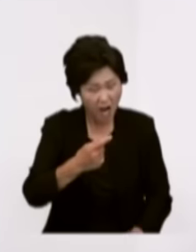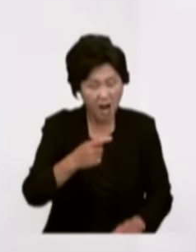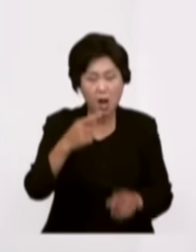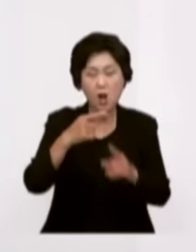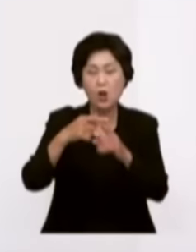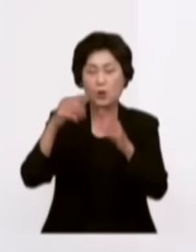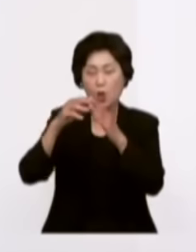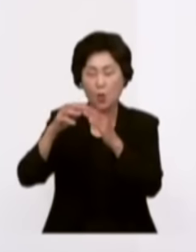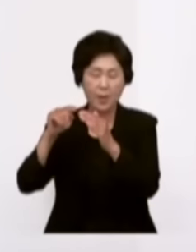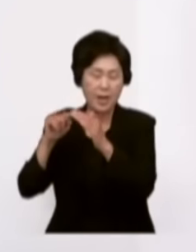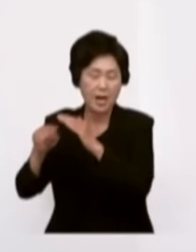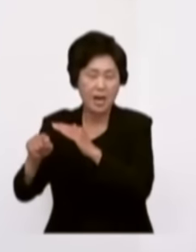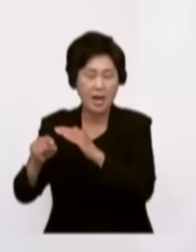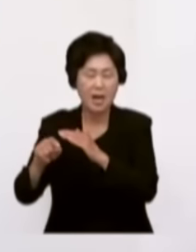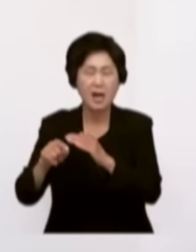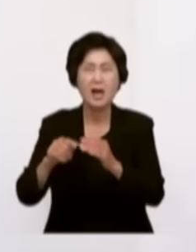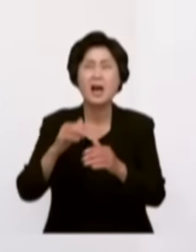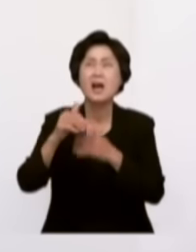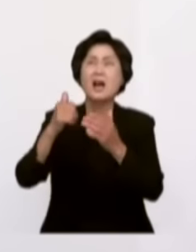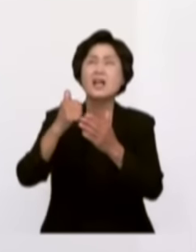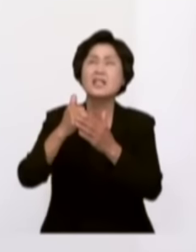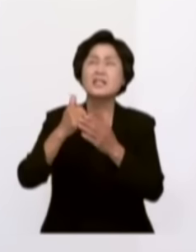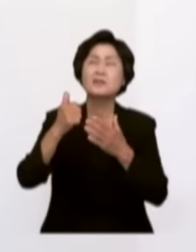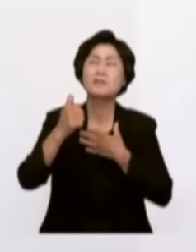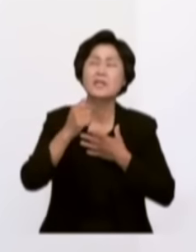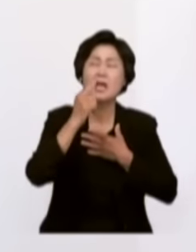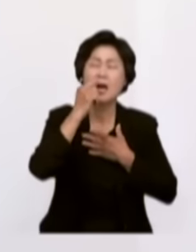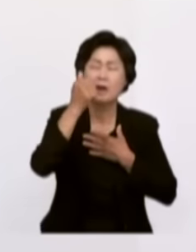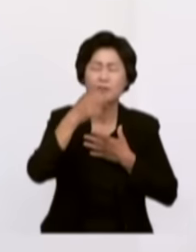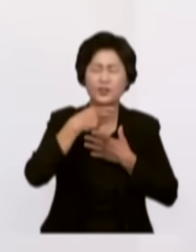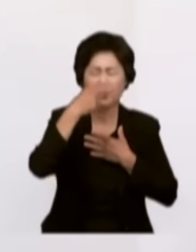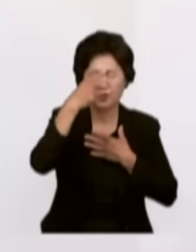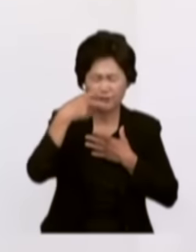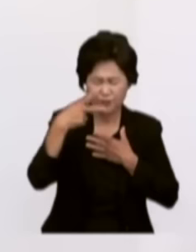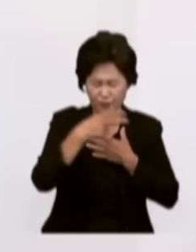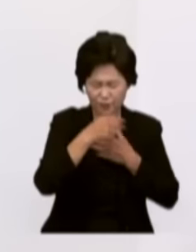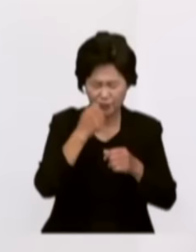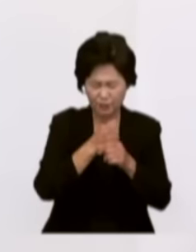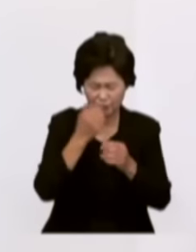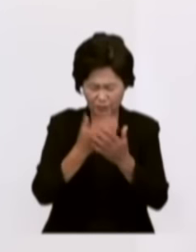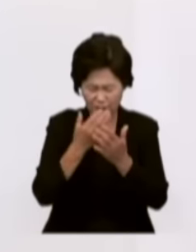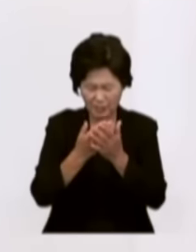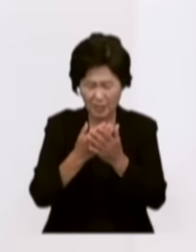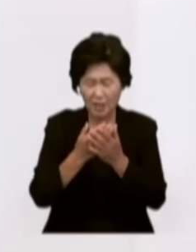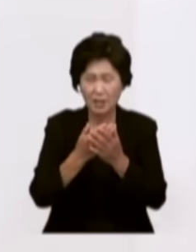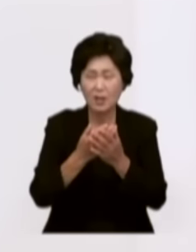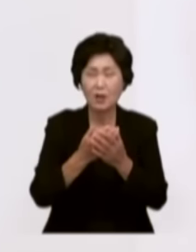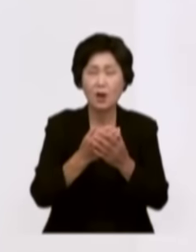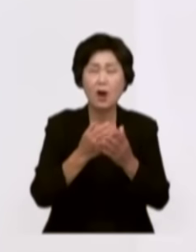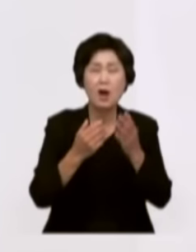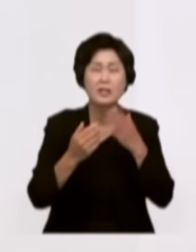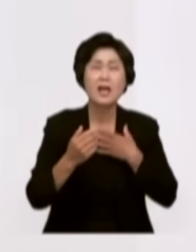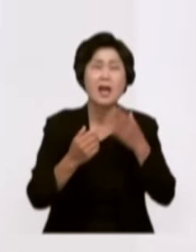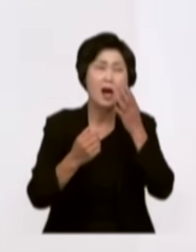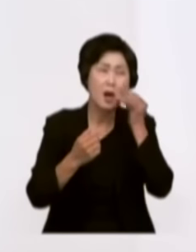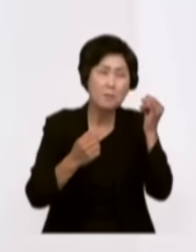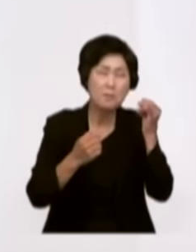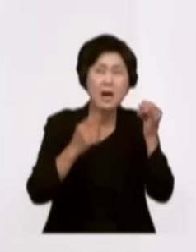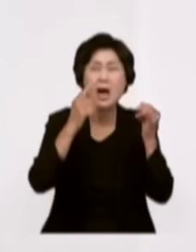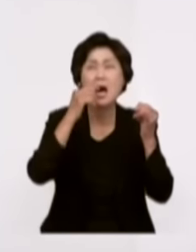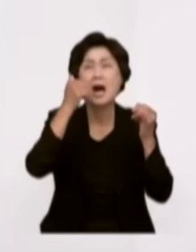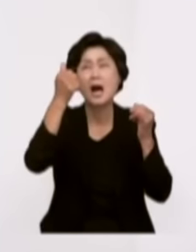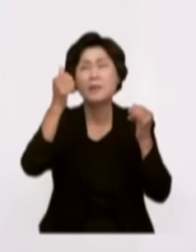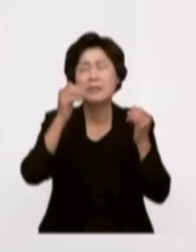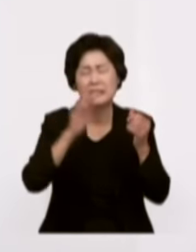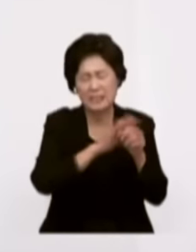아버지 우리 아버지 술 좀 끊게 해달라고 제발 불쌍한 우리 엄마 우리 엄마 정말 우리 아버지한테 사랑받게 술 좀 안 드시게 해달라고